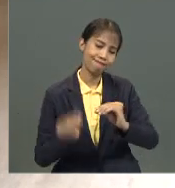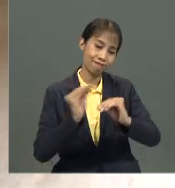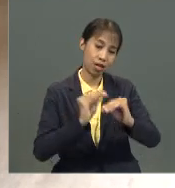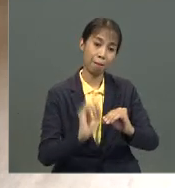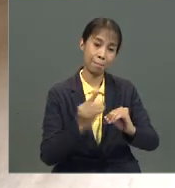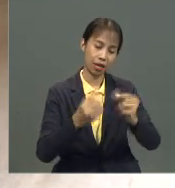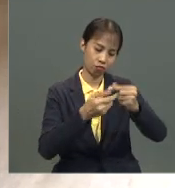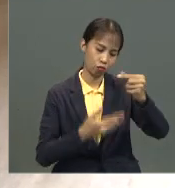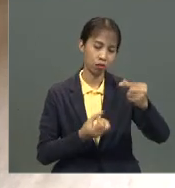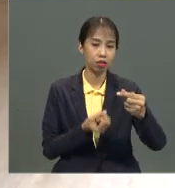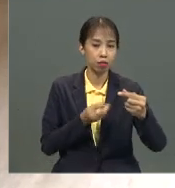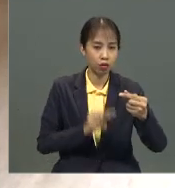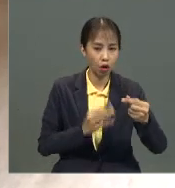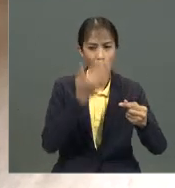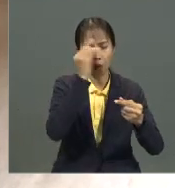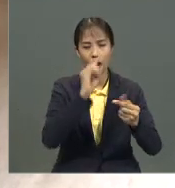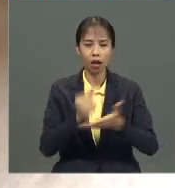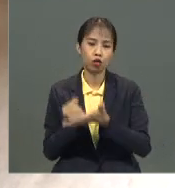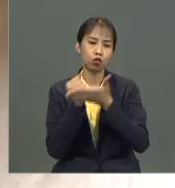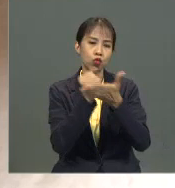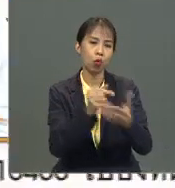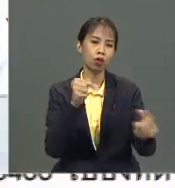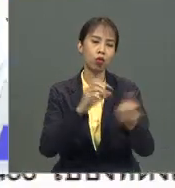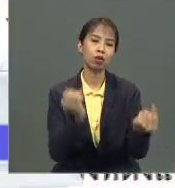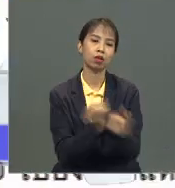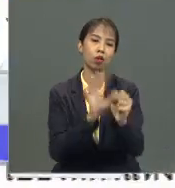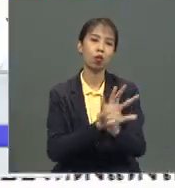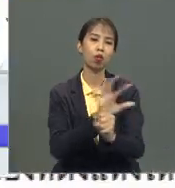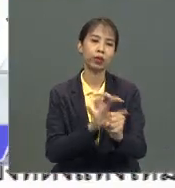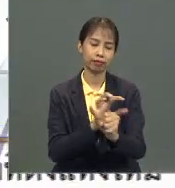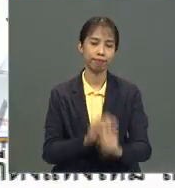ะเยียวยาผู้ได้รับผลกระทบจากโควิด -19 นี่แหละครับ